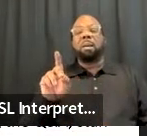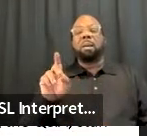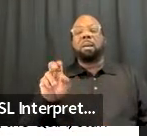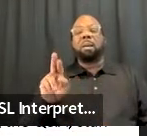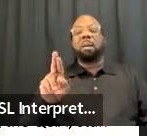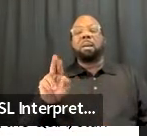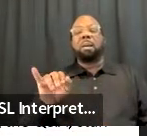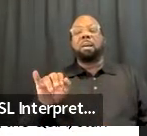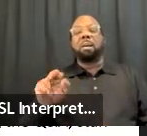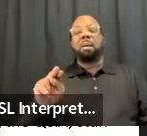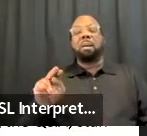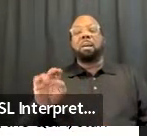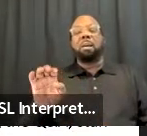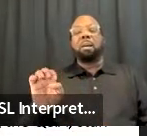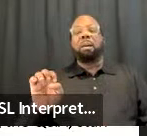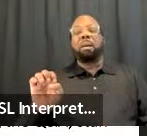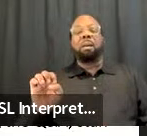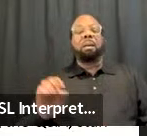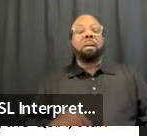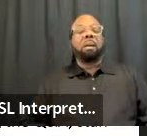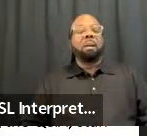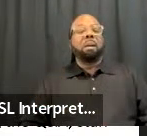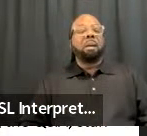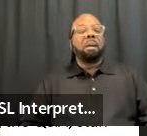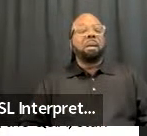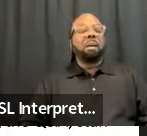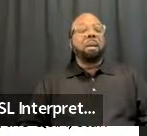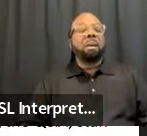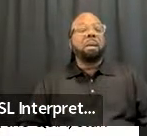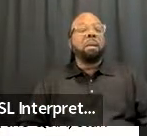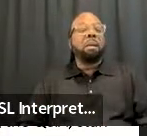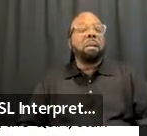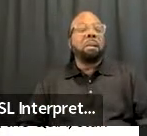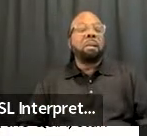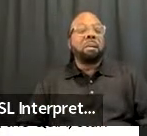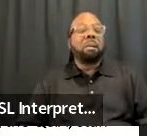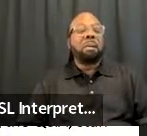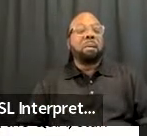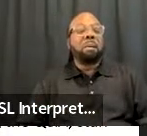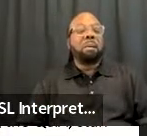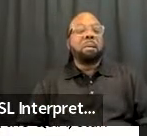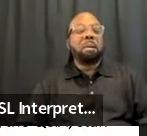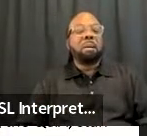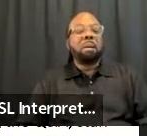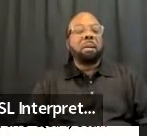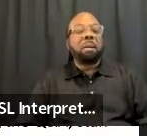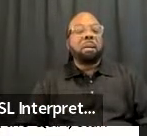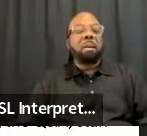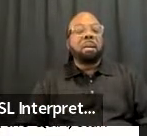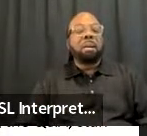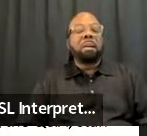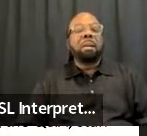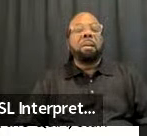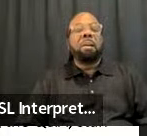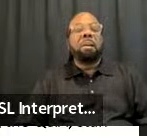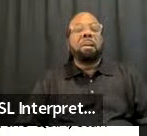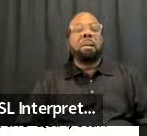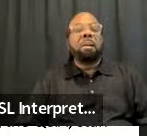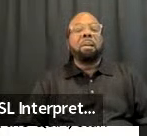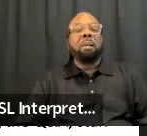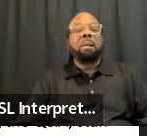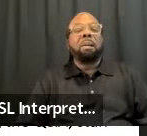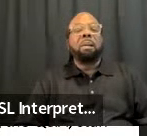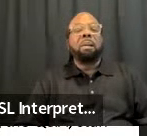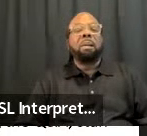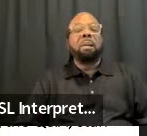Translator? 大家好，那我们今天的话呢，会有一个同声传译的服务，所以呢，如果您需要同声传译